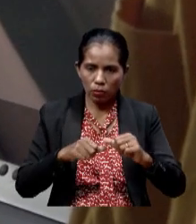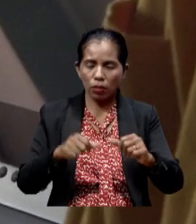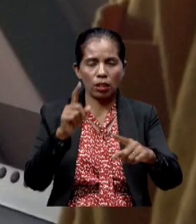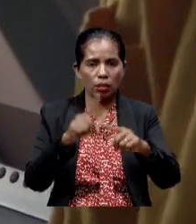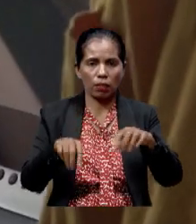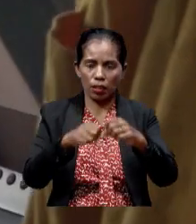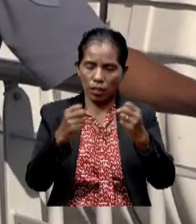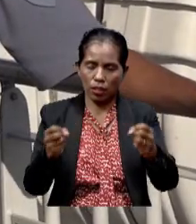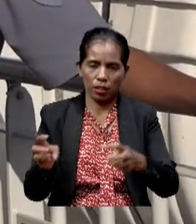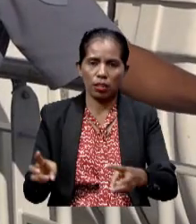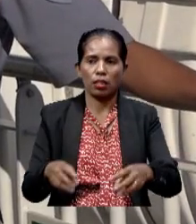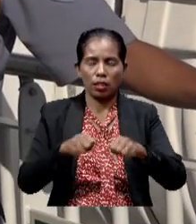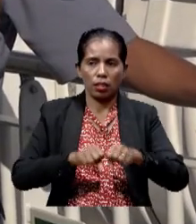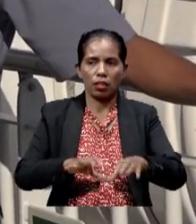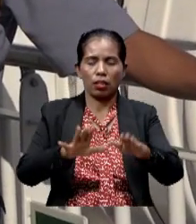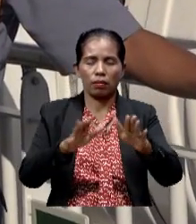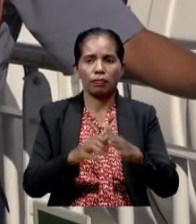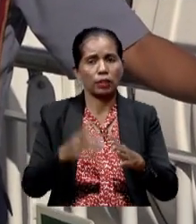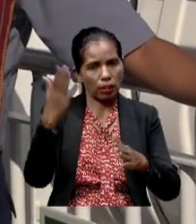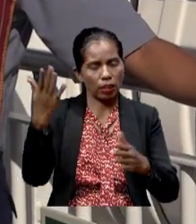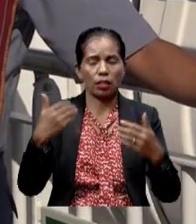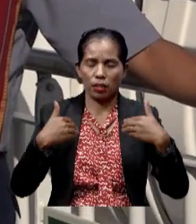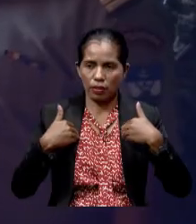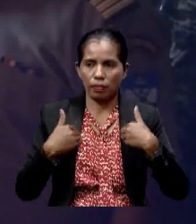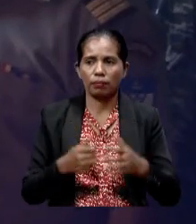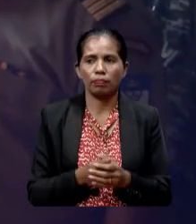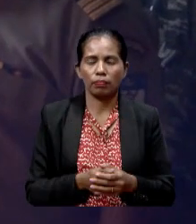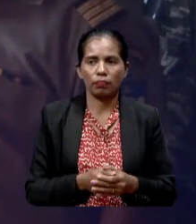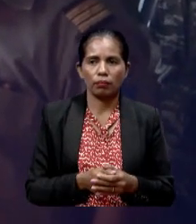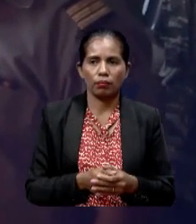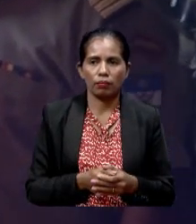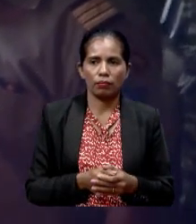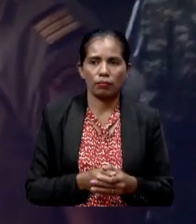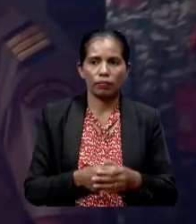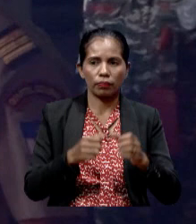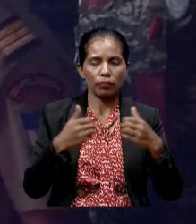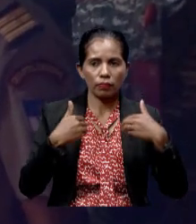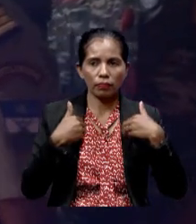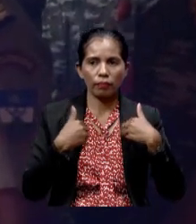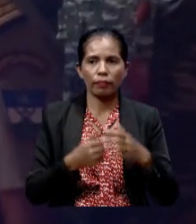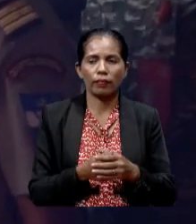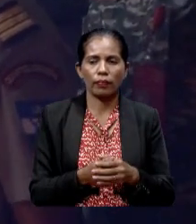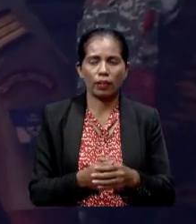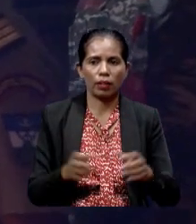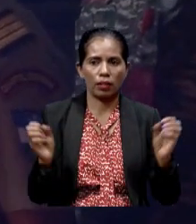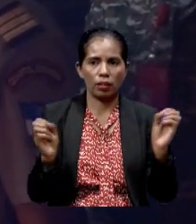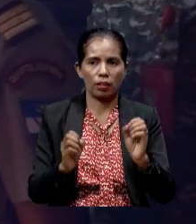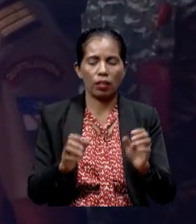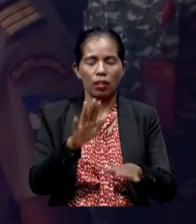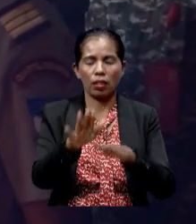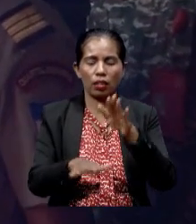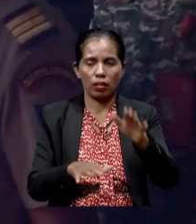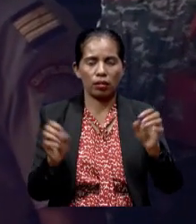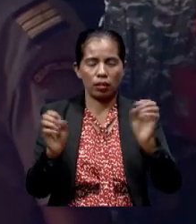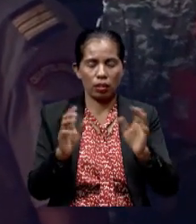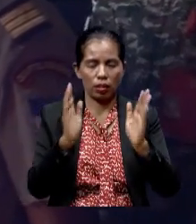mau kata penting persis ada dua teknik ya leting ya buat nih anasam binokul ida yang mana iya sokelar dalam rumah lawak lah nih lafung pun